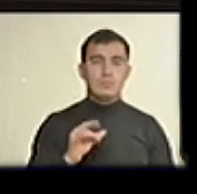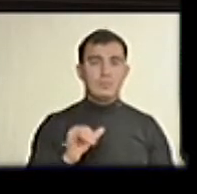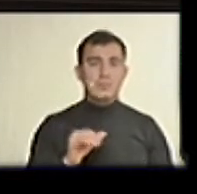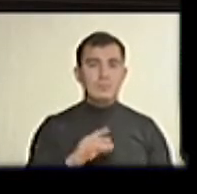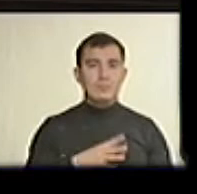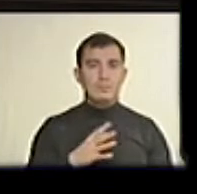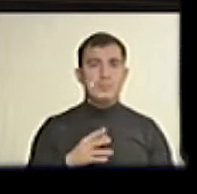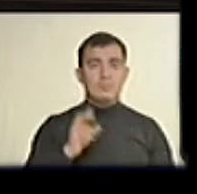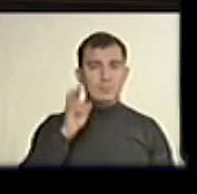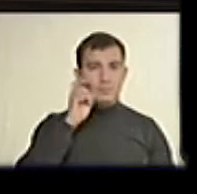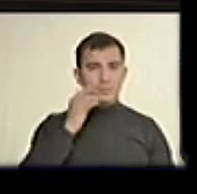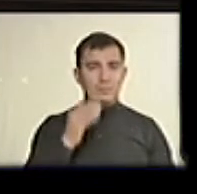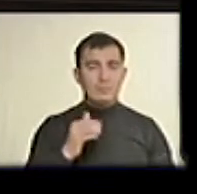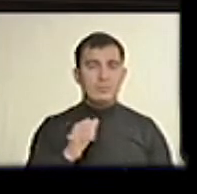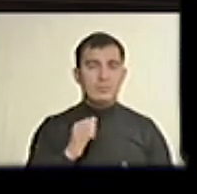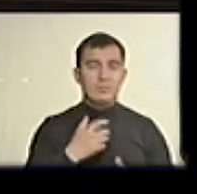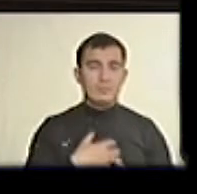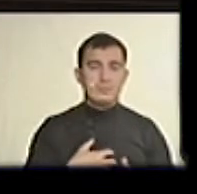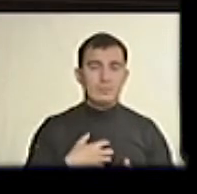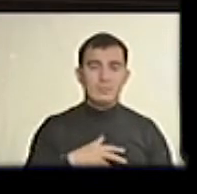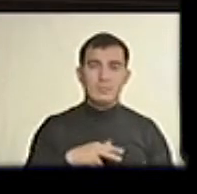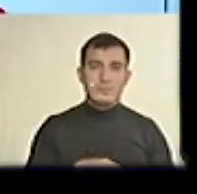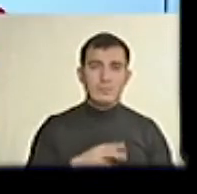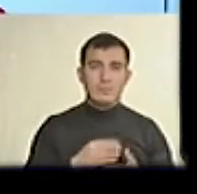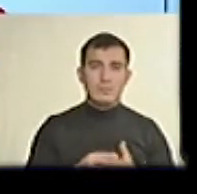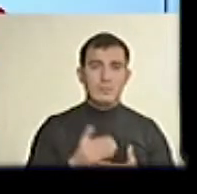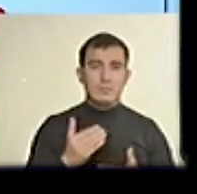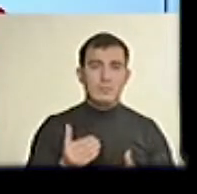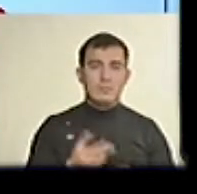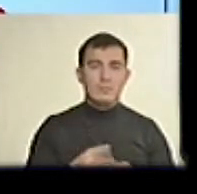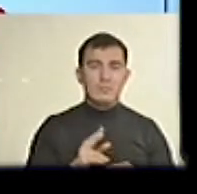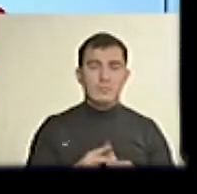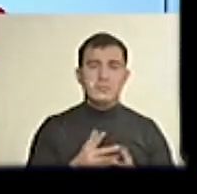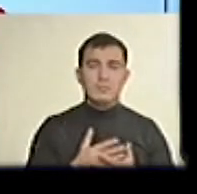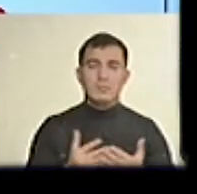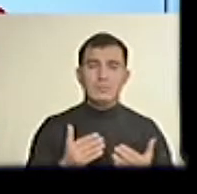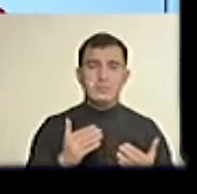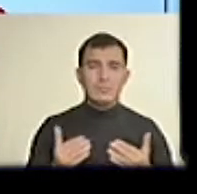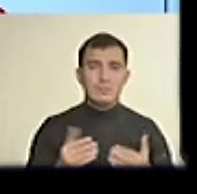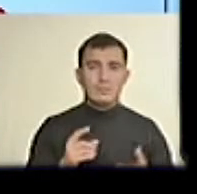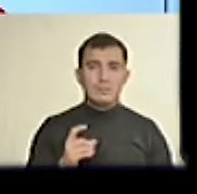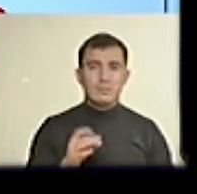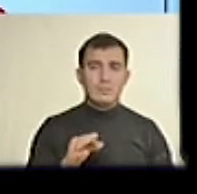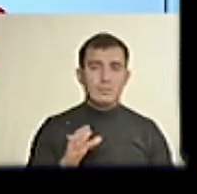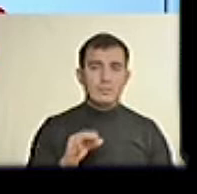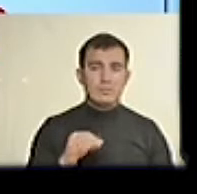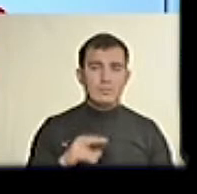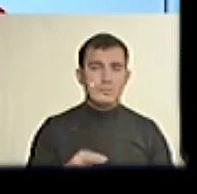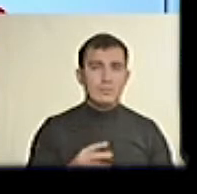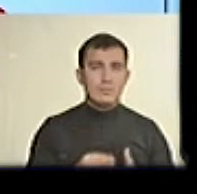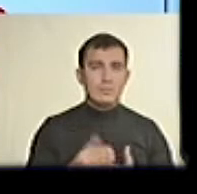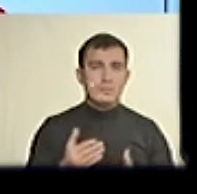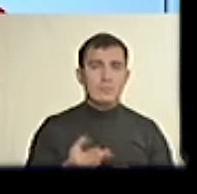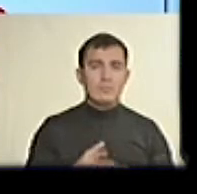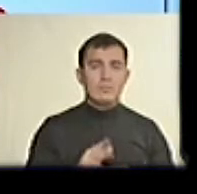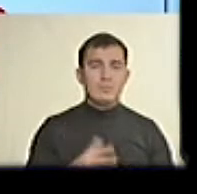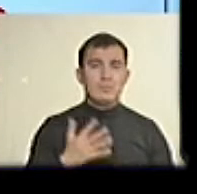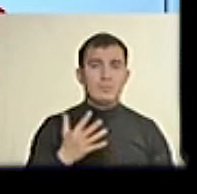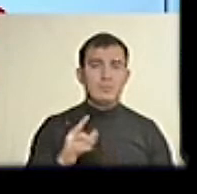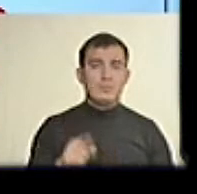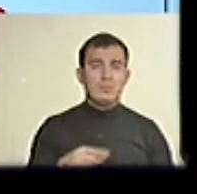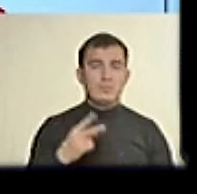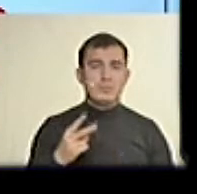Demak, davlatning asosiy solig'i bu o'sha mol-mulkning yoki o'sha hosilning 5dan 2 qismi